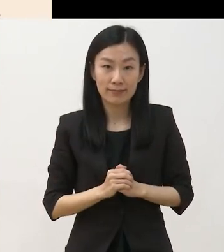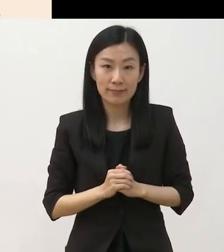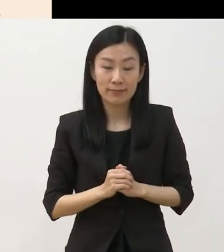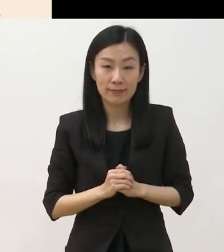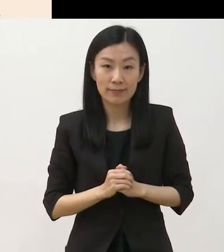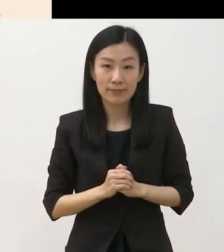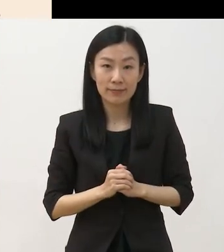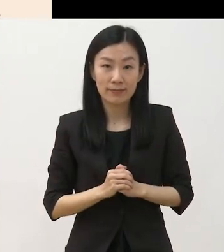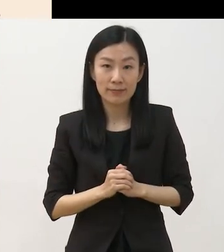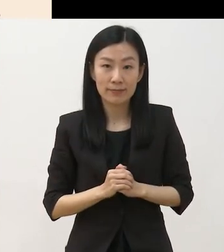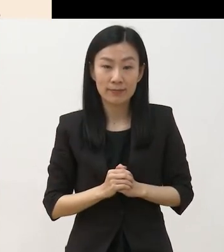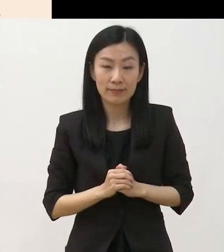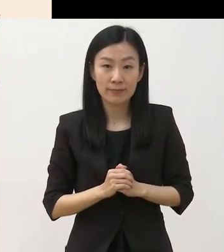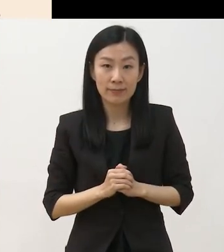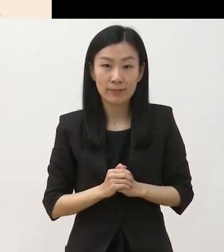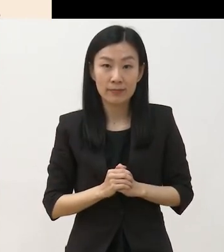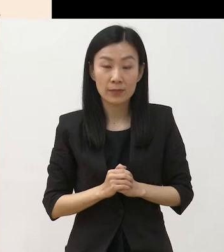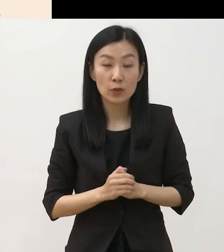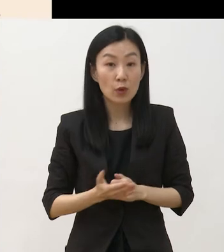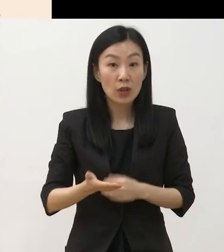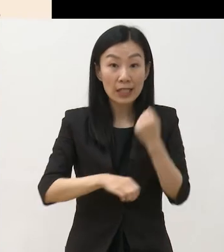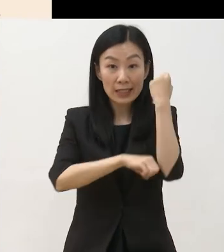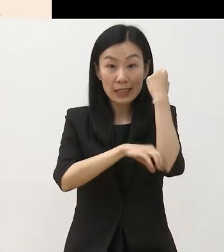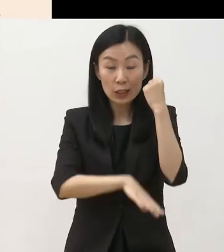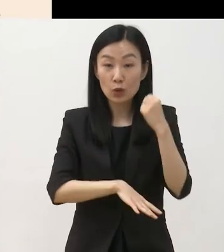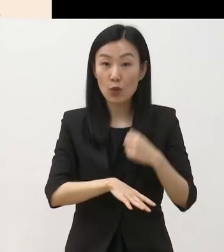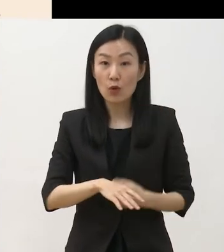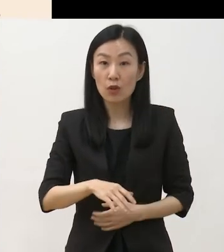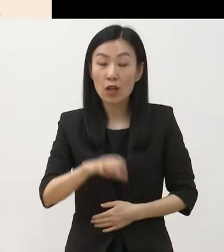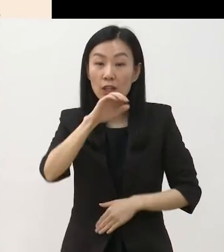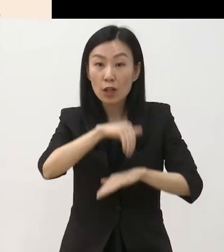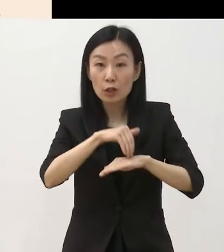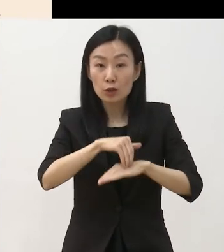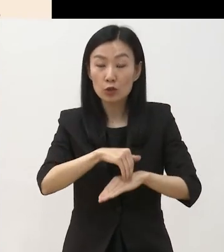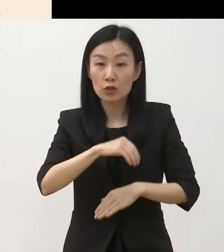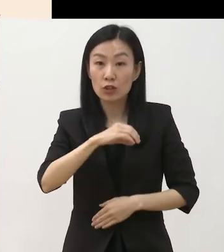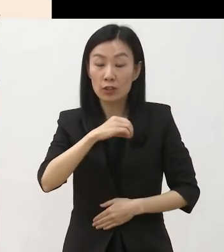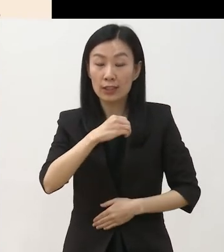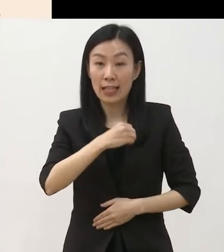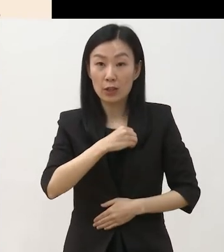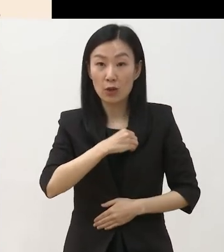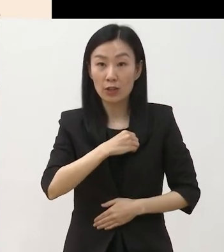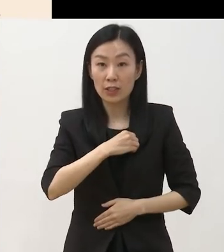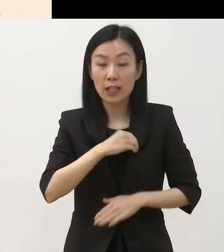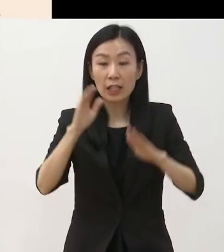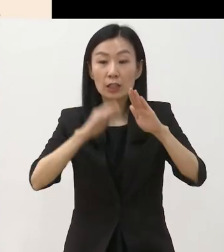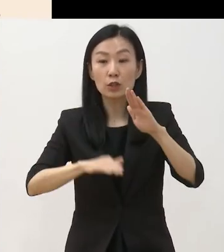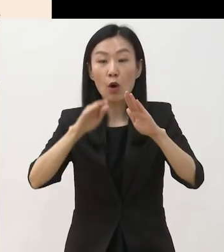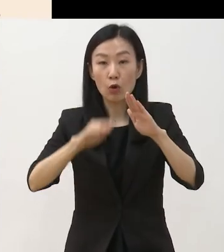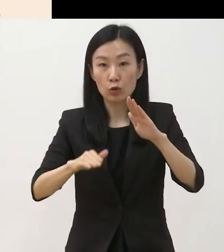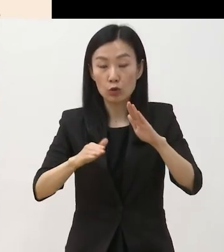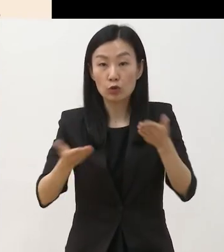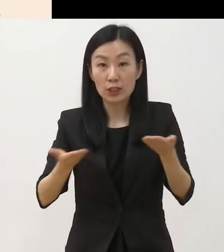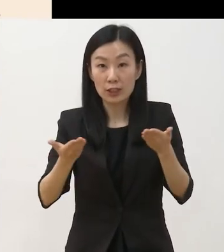기존 연수단원 참여자들을 정규직으로 고용 전환한 단체에 대해서는 21년도